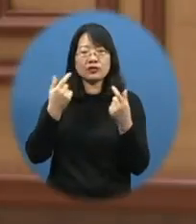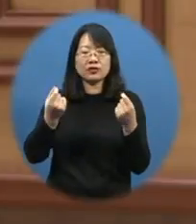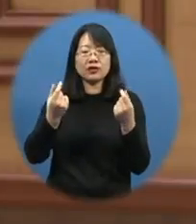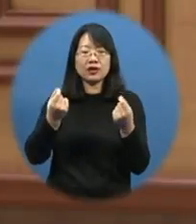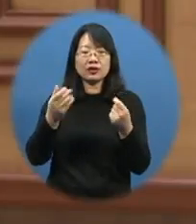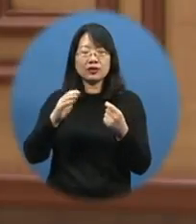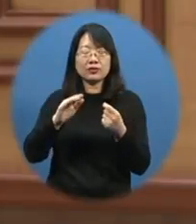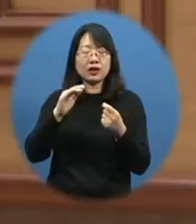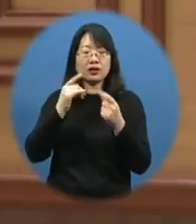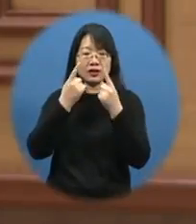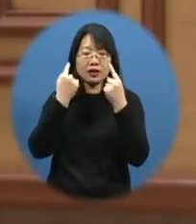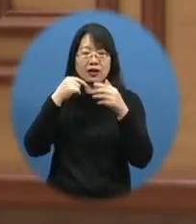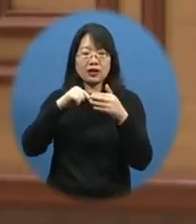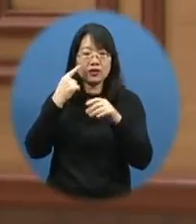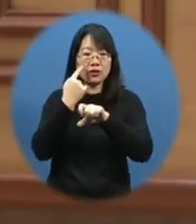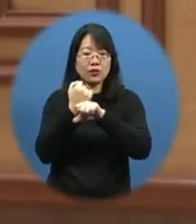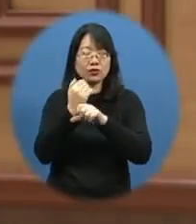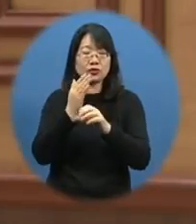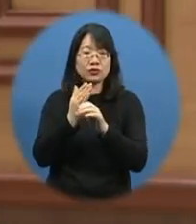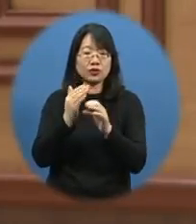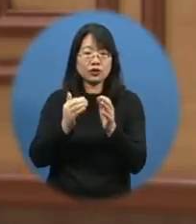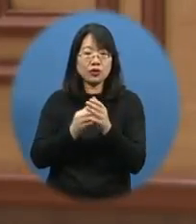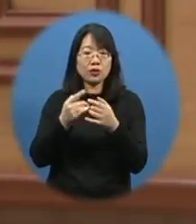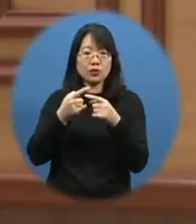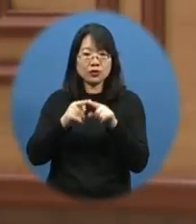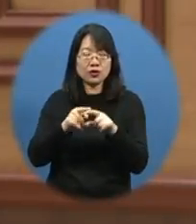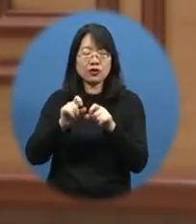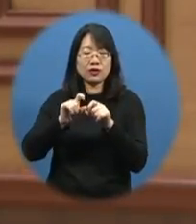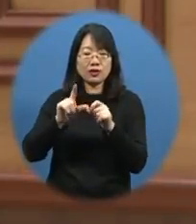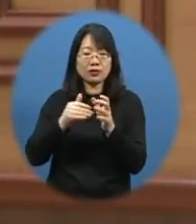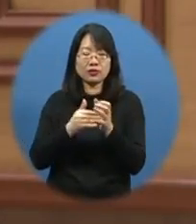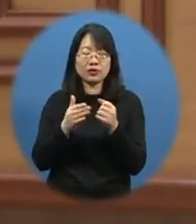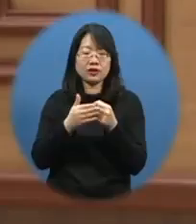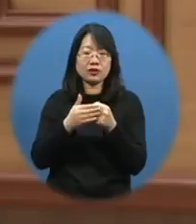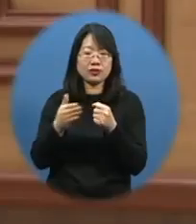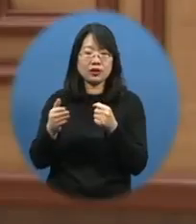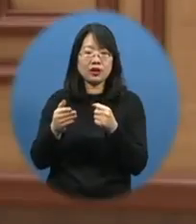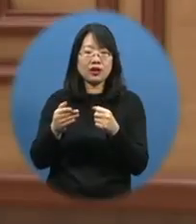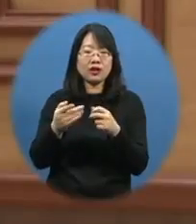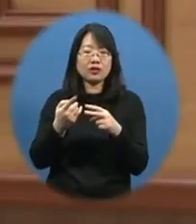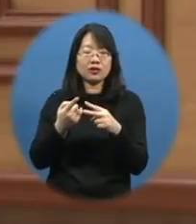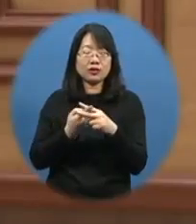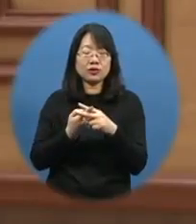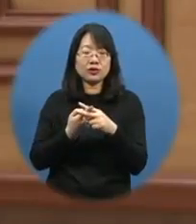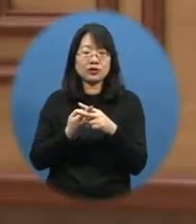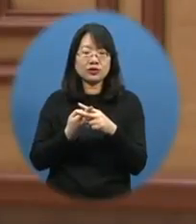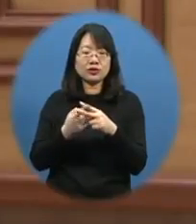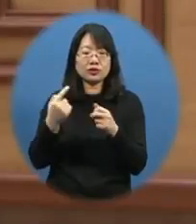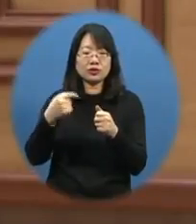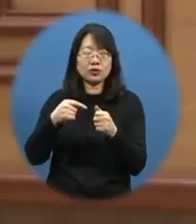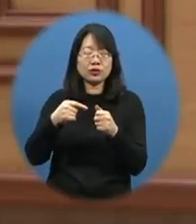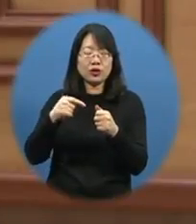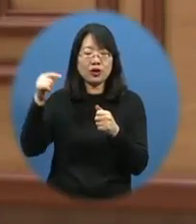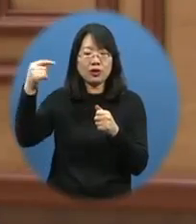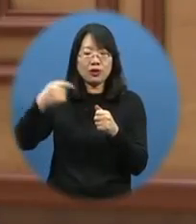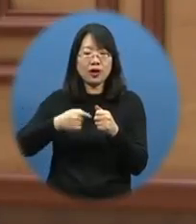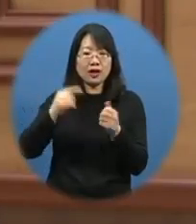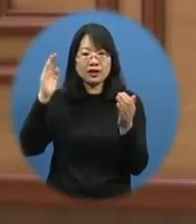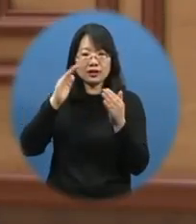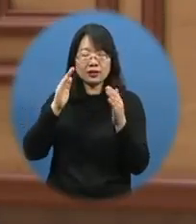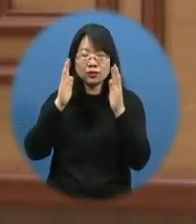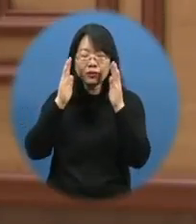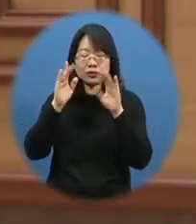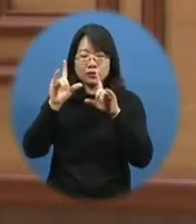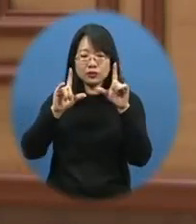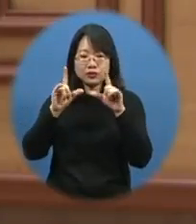대학에는 아무래도 연구가 주류고 분석적이지 않습니까? 그래서 초등등에 와서 우리 학생들을 교육하는 것을